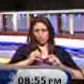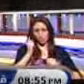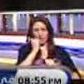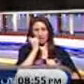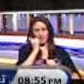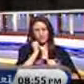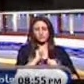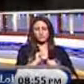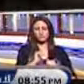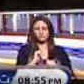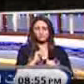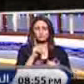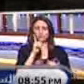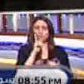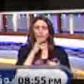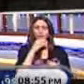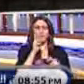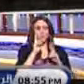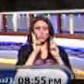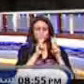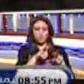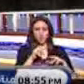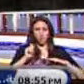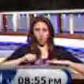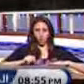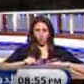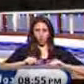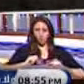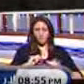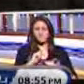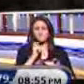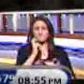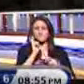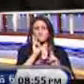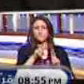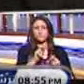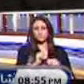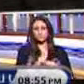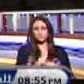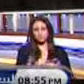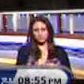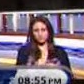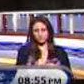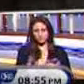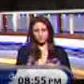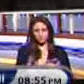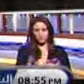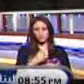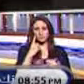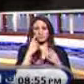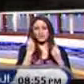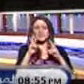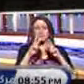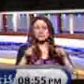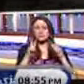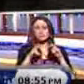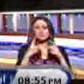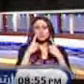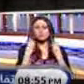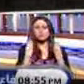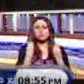عليهم، أن هو الحكم بيعتبر بالنسبة لنا الفصل الأول من فصول كشف